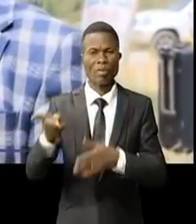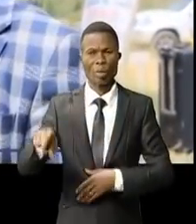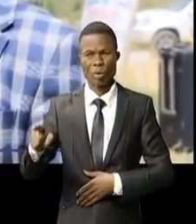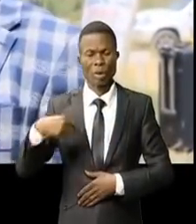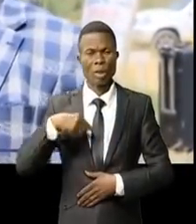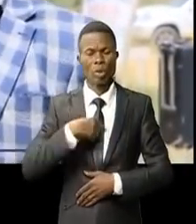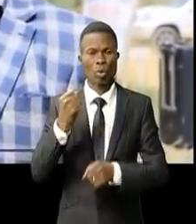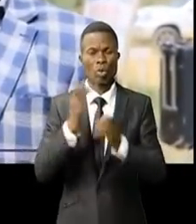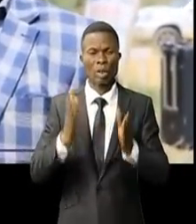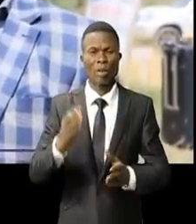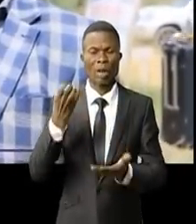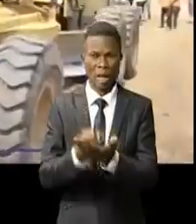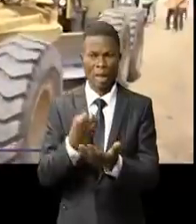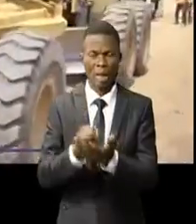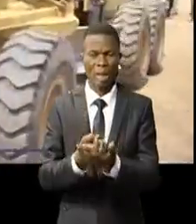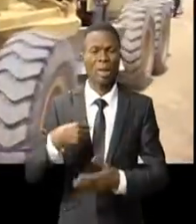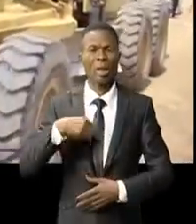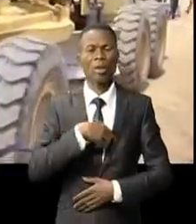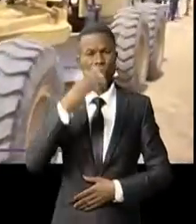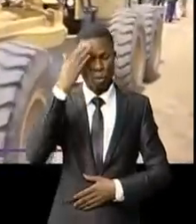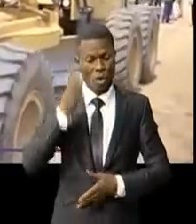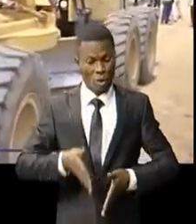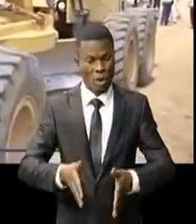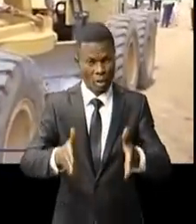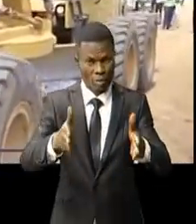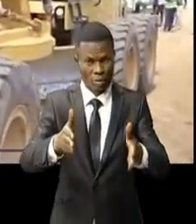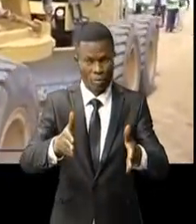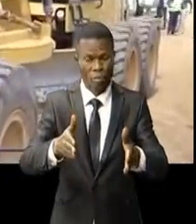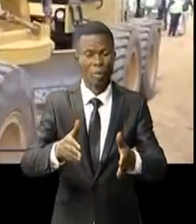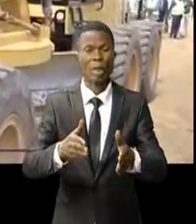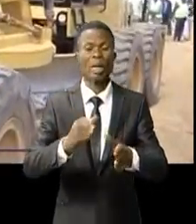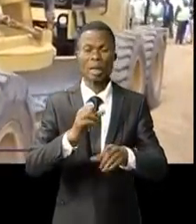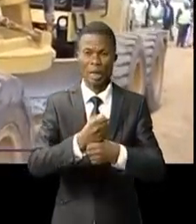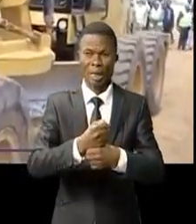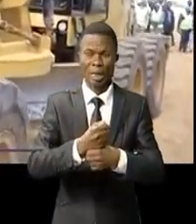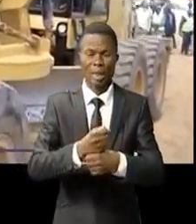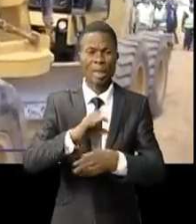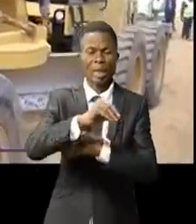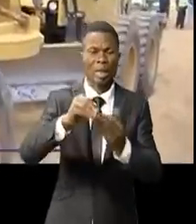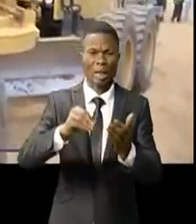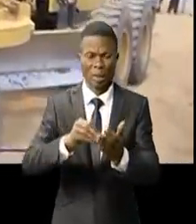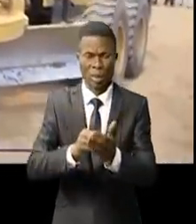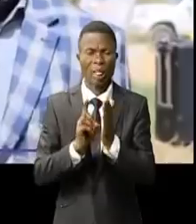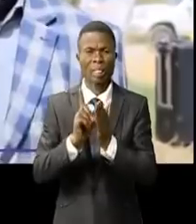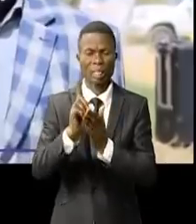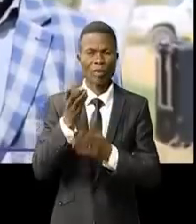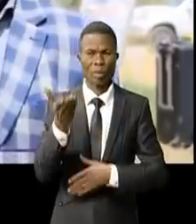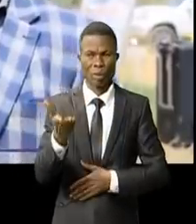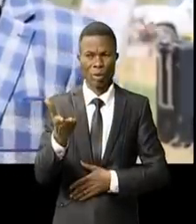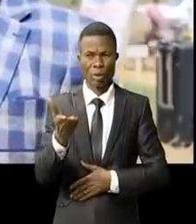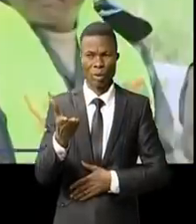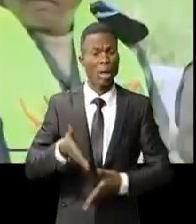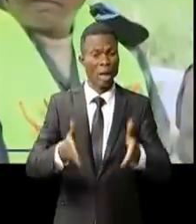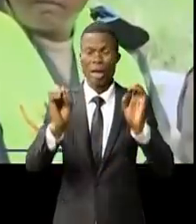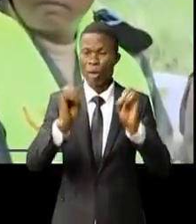opérateurs économiques, nous savons que la route constitue un socle de développement. Sans